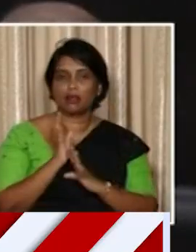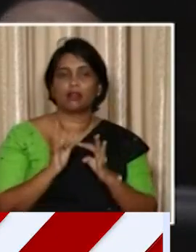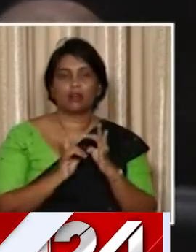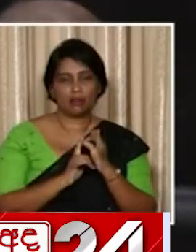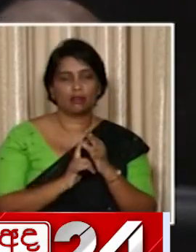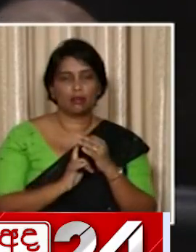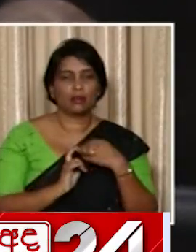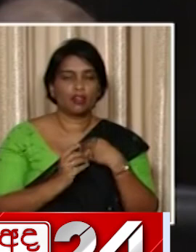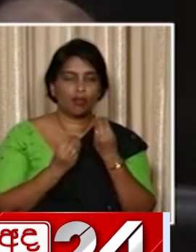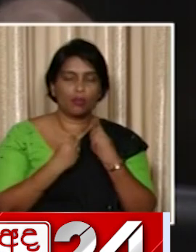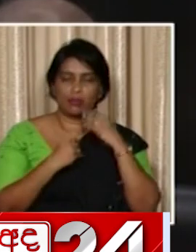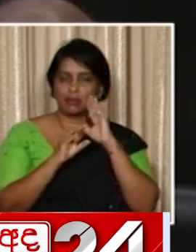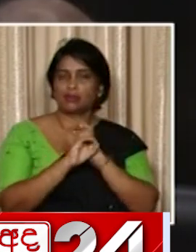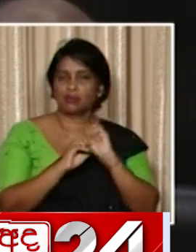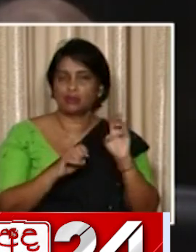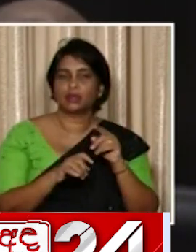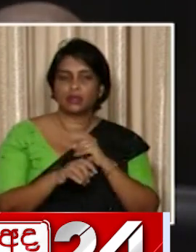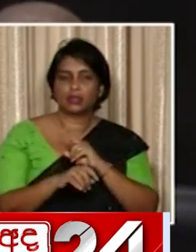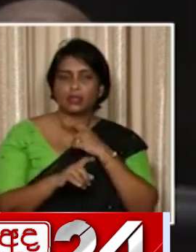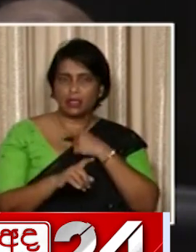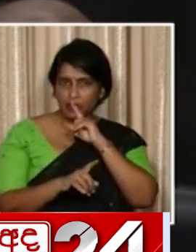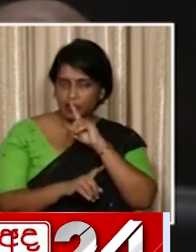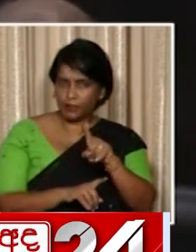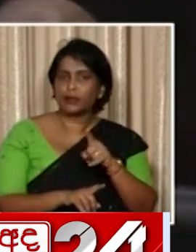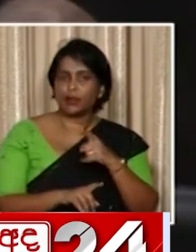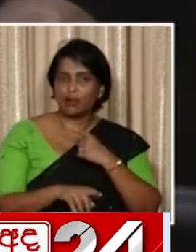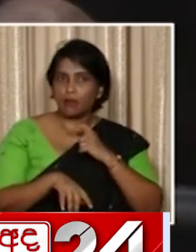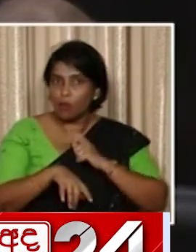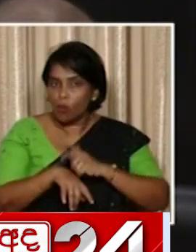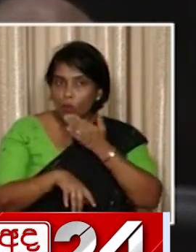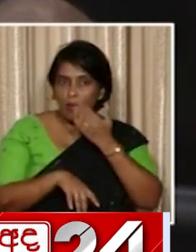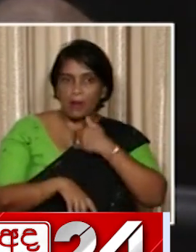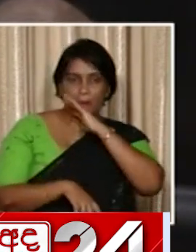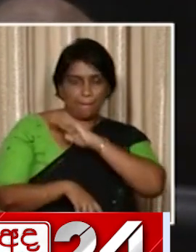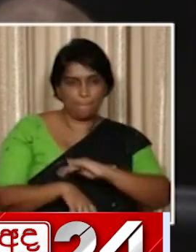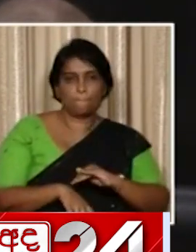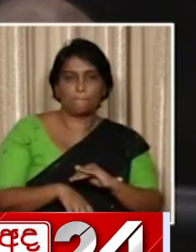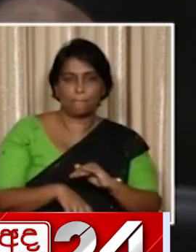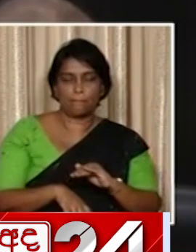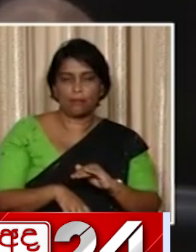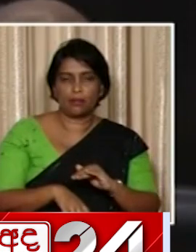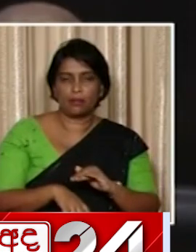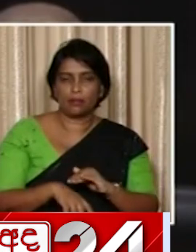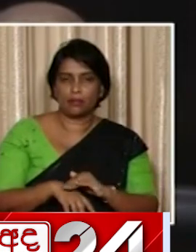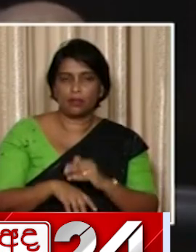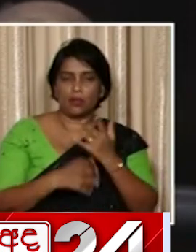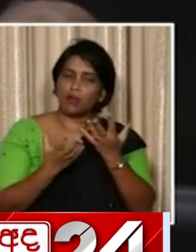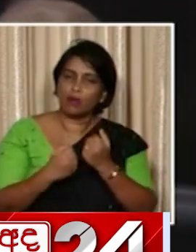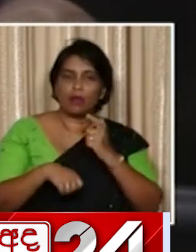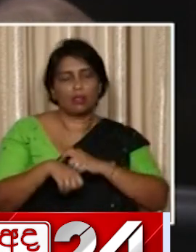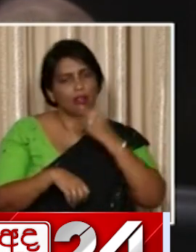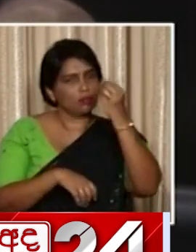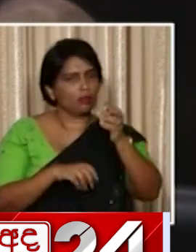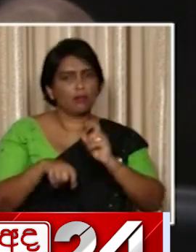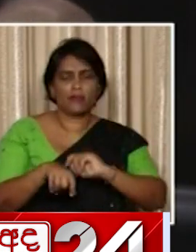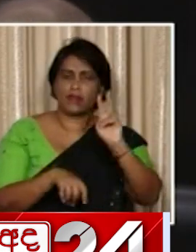මම බැලුවේ යම් කිසි ප්‍රකාශයක් ක්‍රම දැනුම් දීලා තිබුණා මට පුළුවන් අවස්ථාවේදී කතා කරන්නම් කියලා කොහොම හරි මෙතුමට උවමනා ඒ කාලේ දෙන්න ඕන